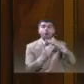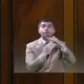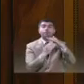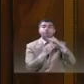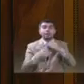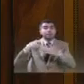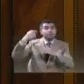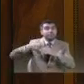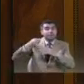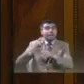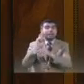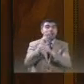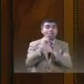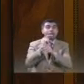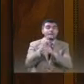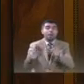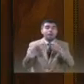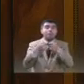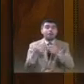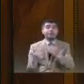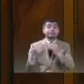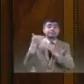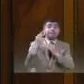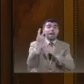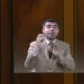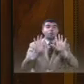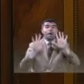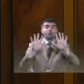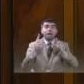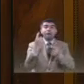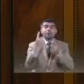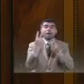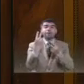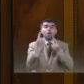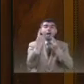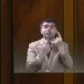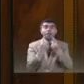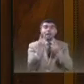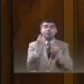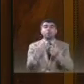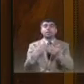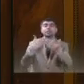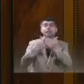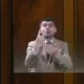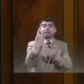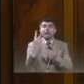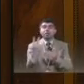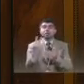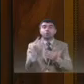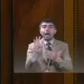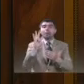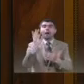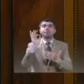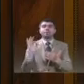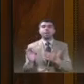النسبة ديال ارتفاع ديال الدين العمومي بين 2010-2011 حتى 2012 كانت كتطلع ب 4%، في